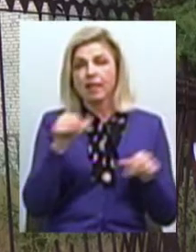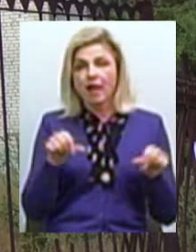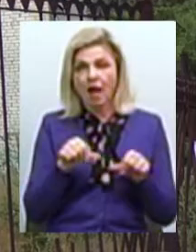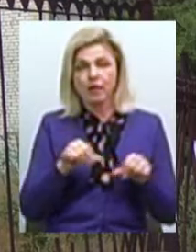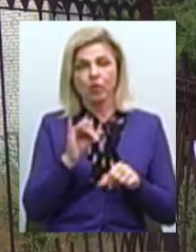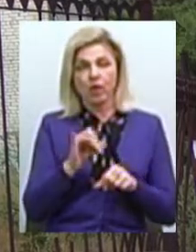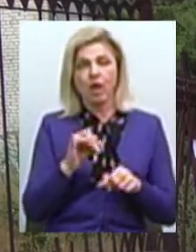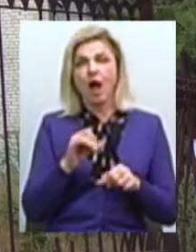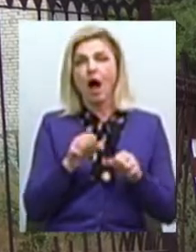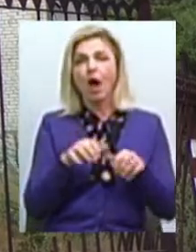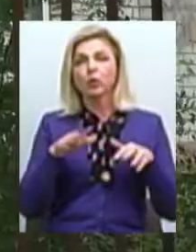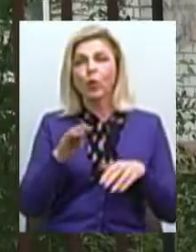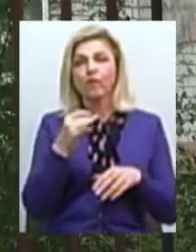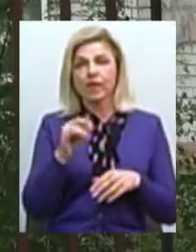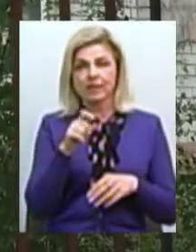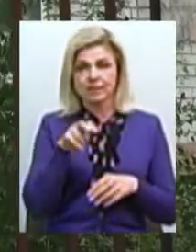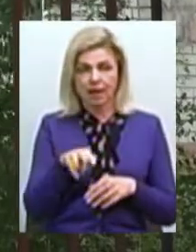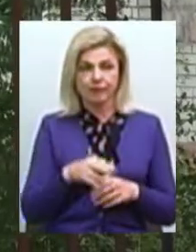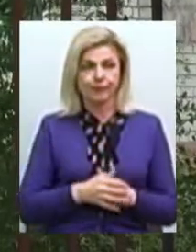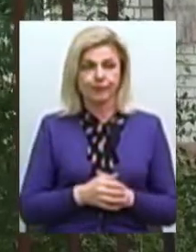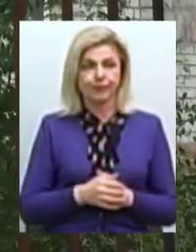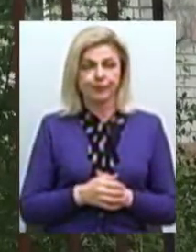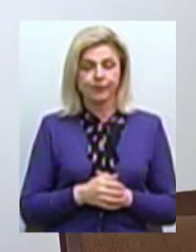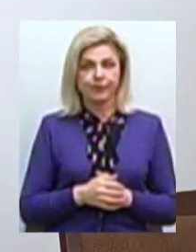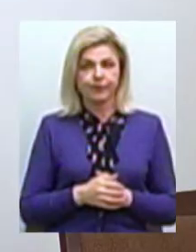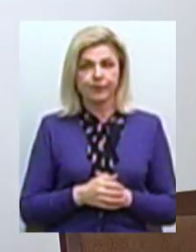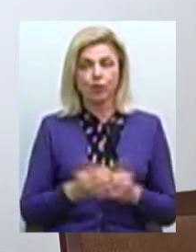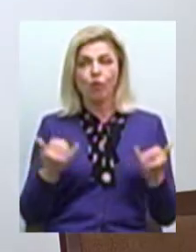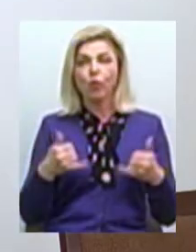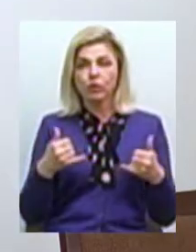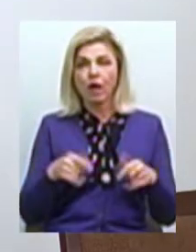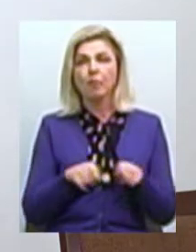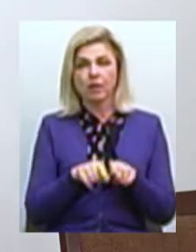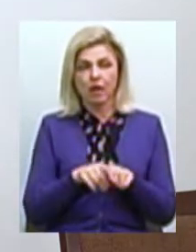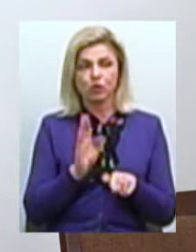старою конструкцією нині стрічковий фундамент. Його також змінюватимуть.